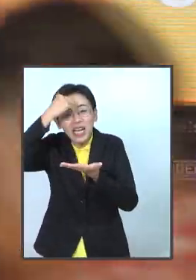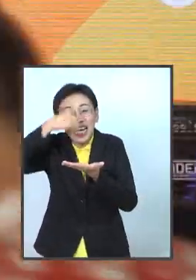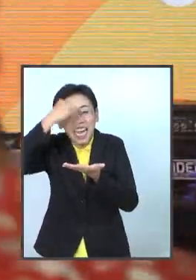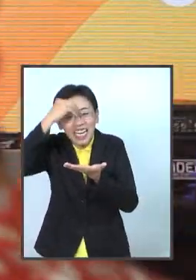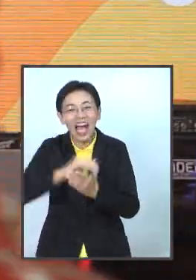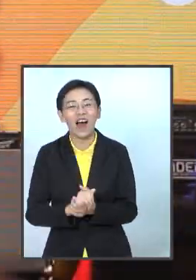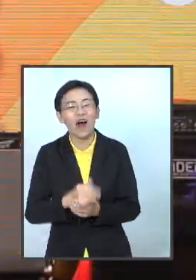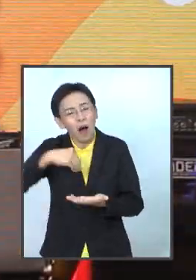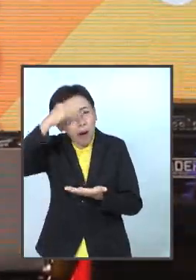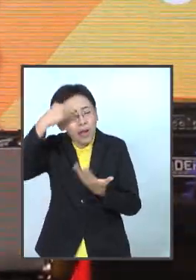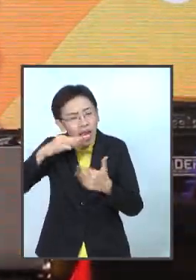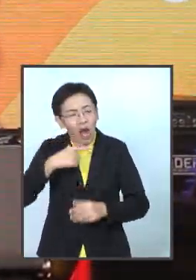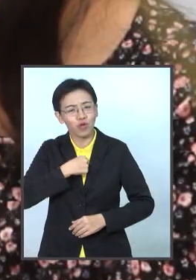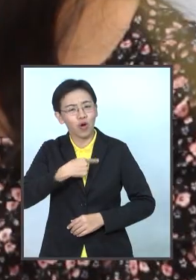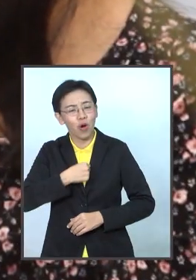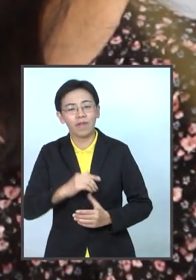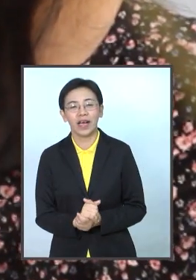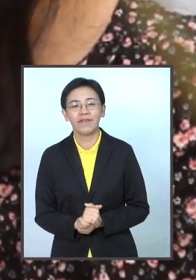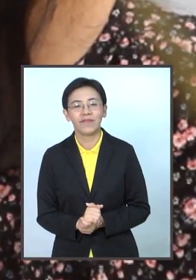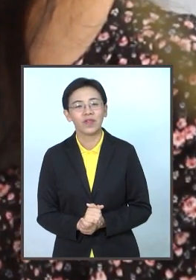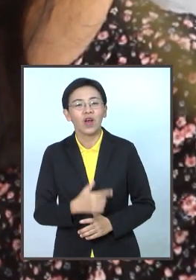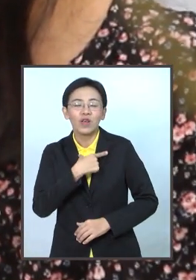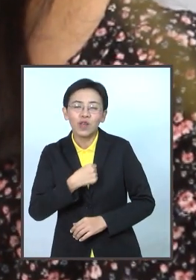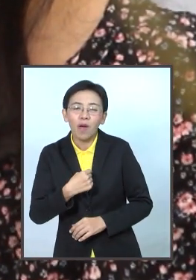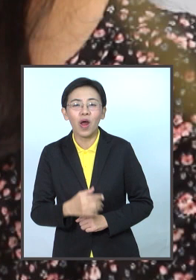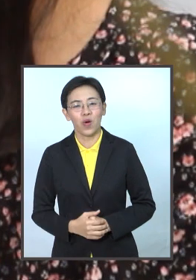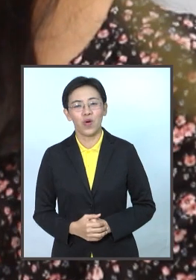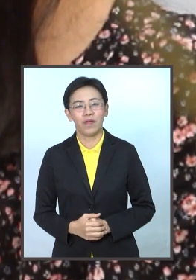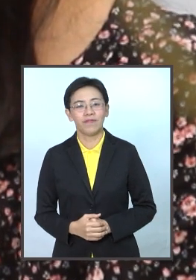เงี้ยพอเรียนแล้วน้องเขาก็ชอบ จะอยาก